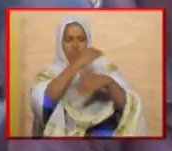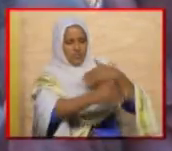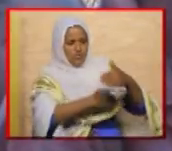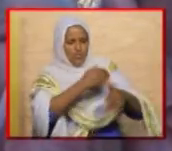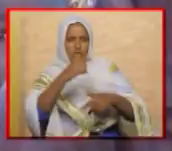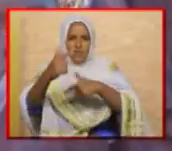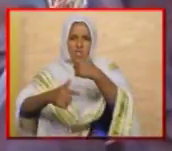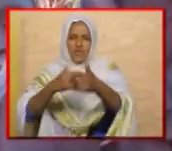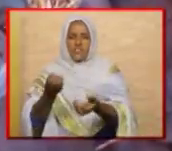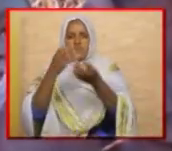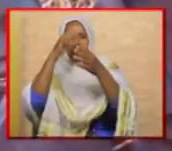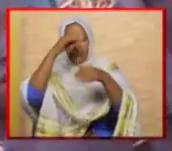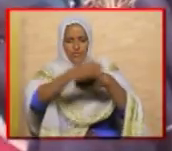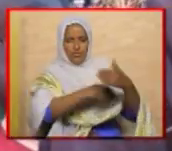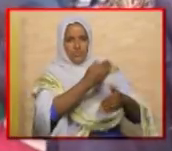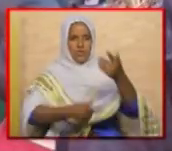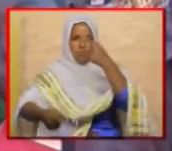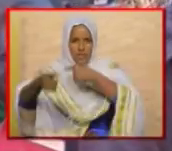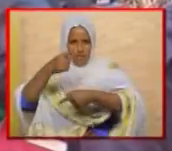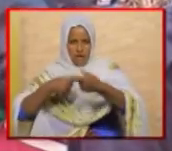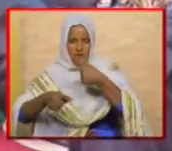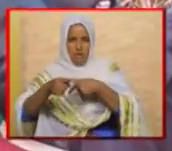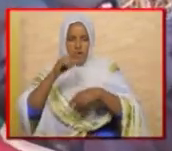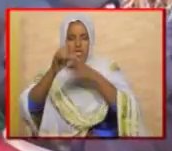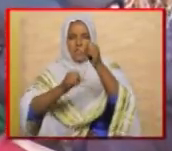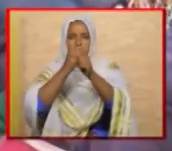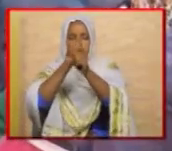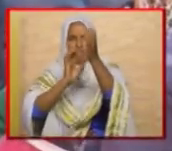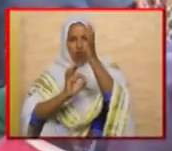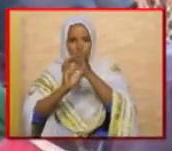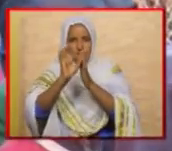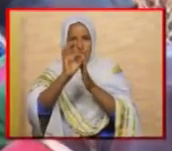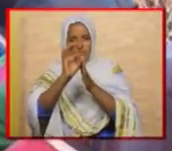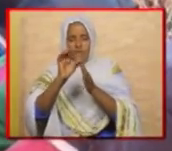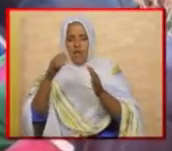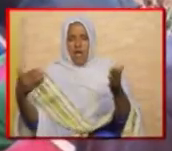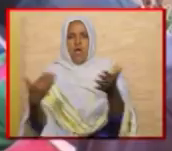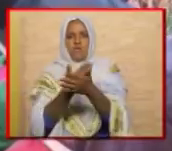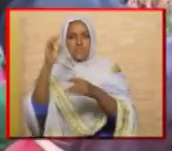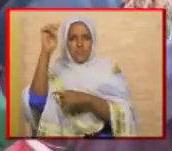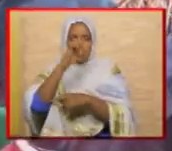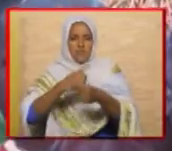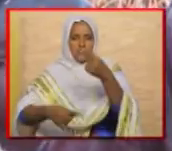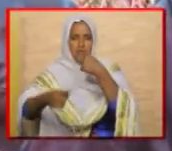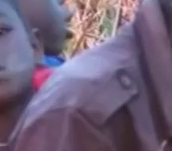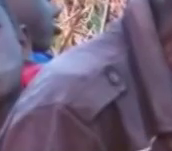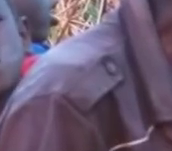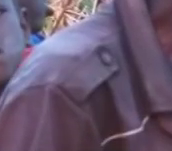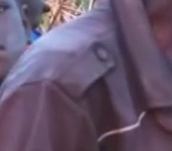ስንት ትውልድ ሄደ ስንት ትውልድ መጣ ዕድሜ እየቆጠርኩኝ አዲስ ቀን ሳይወጣ